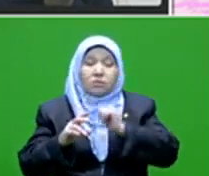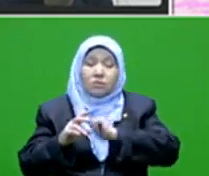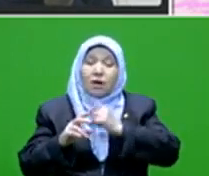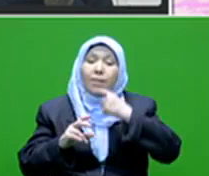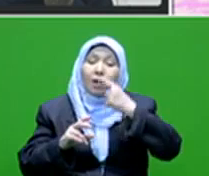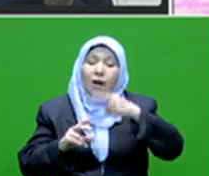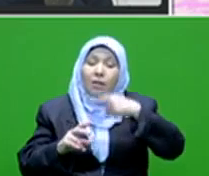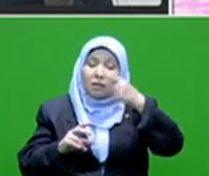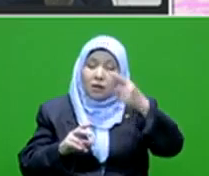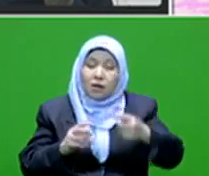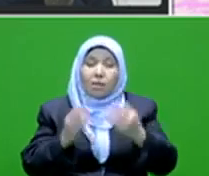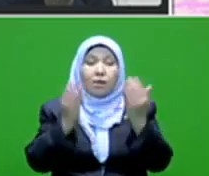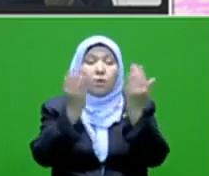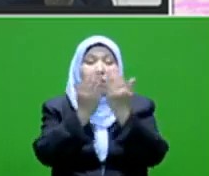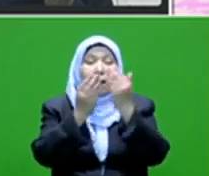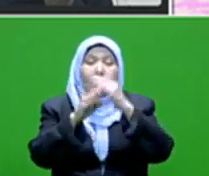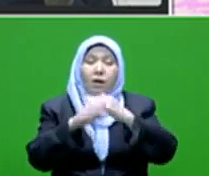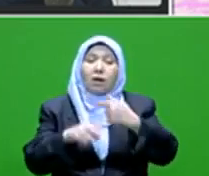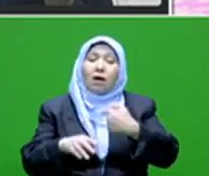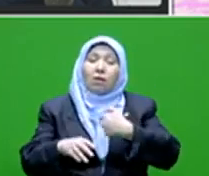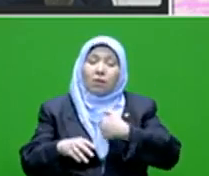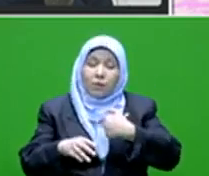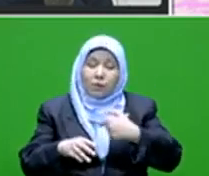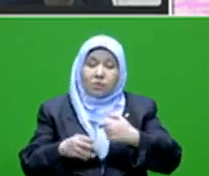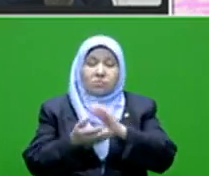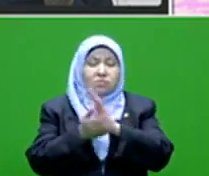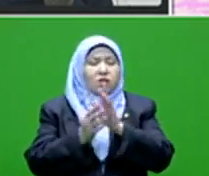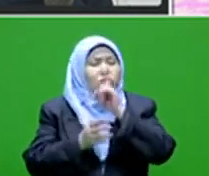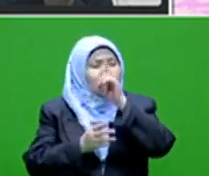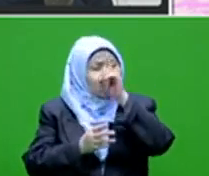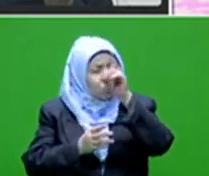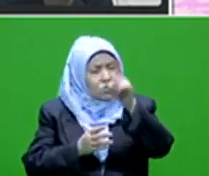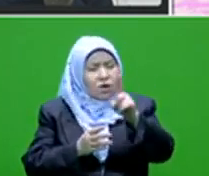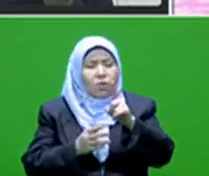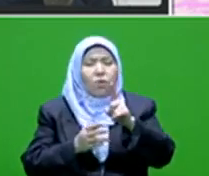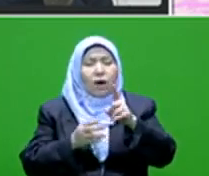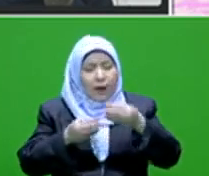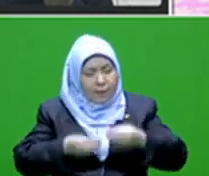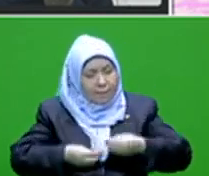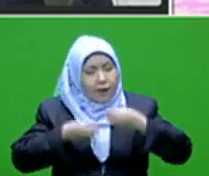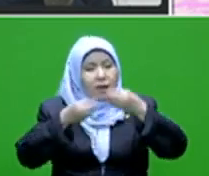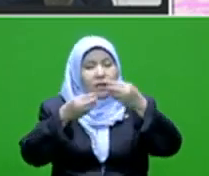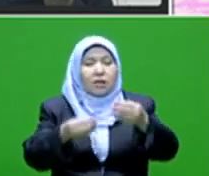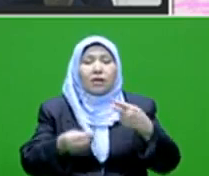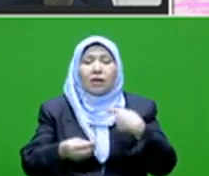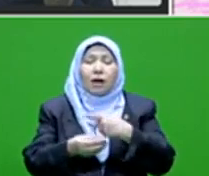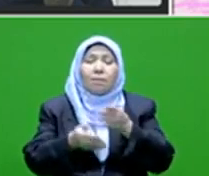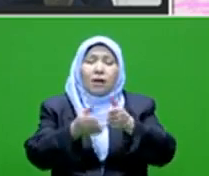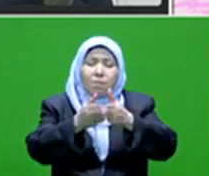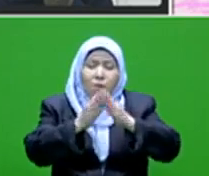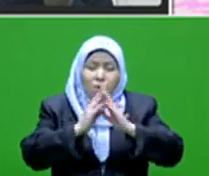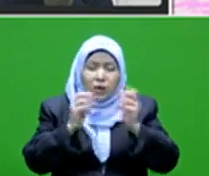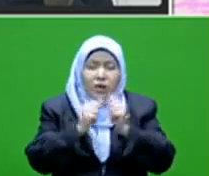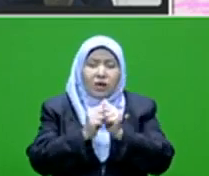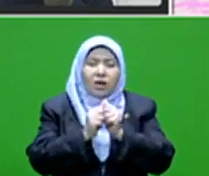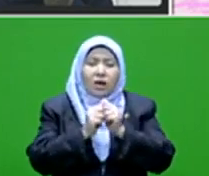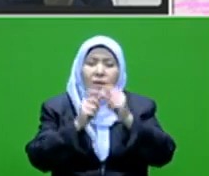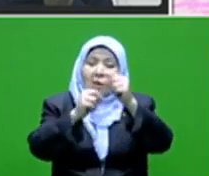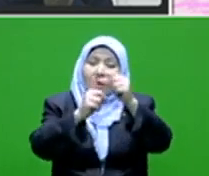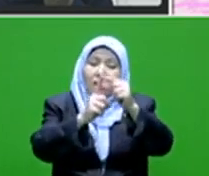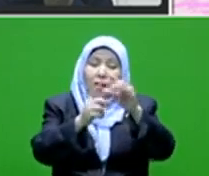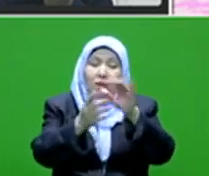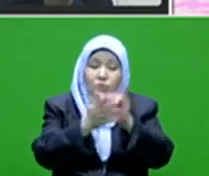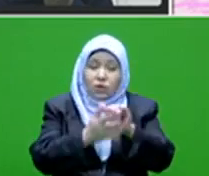mengatakan, berdoa kepada aku, aku pasti akan perkenankan. Maka kami mohon dengan firman-Mu itu, ya